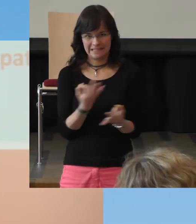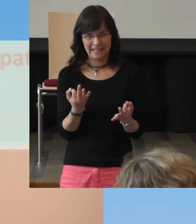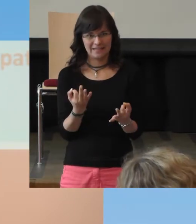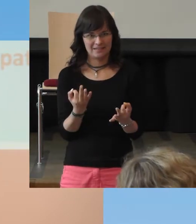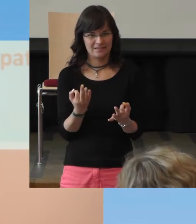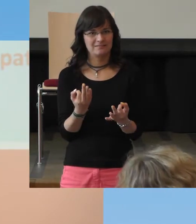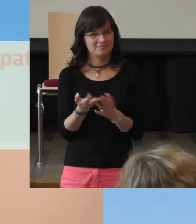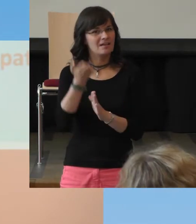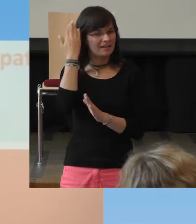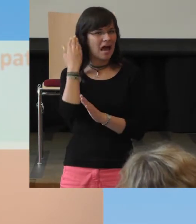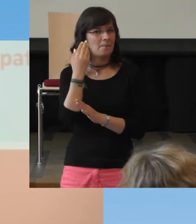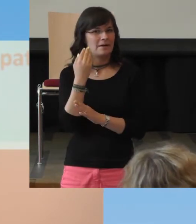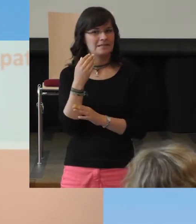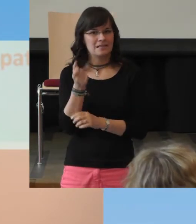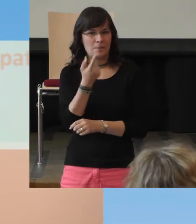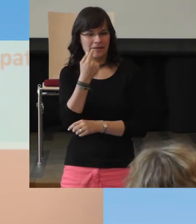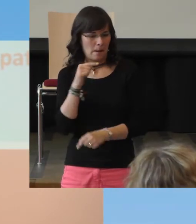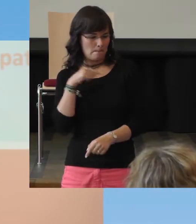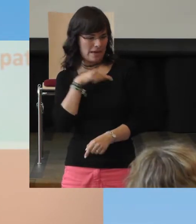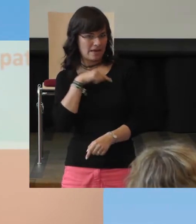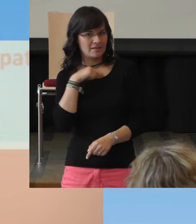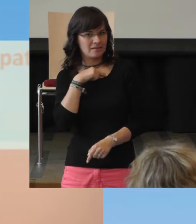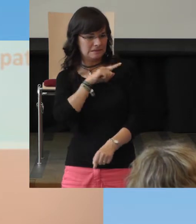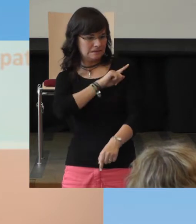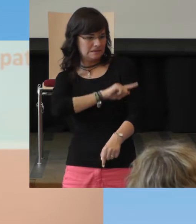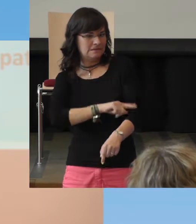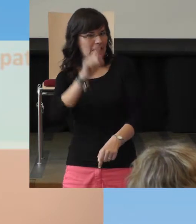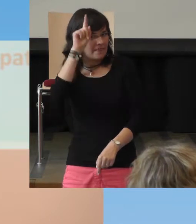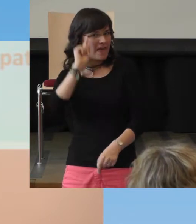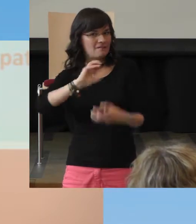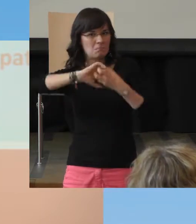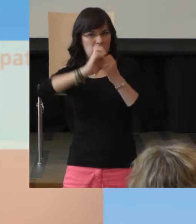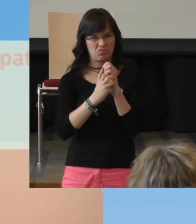Nerv also nicht mehr nicht mehr vorhanden ist dann ist es ganz schwierig das wiederzubekommen